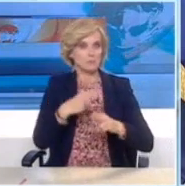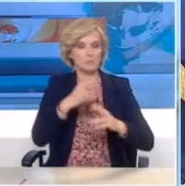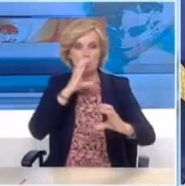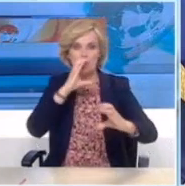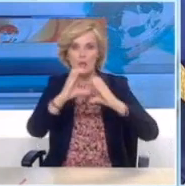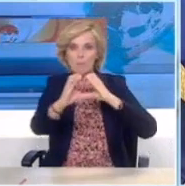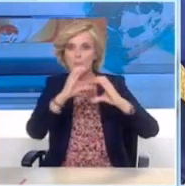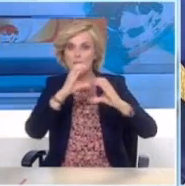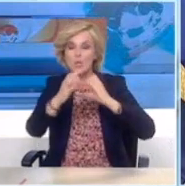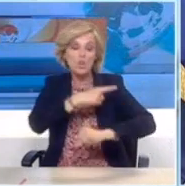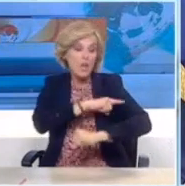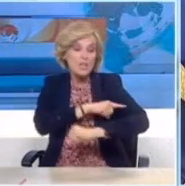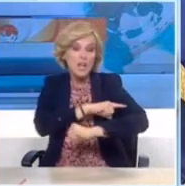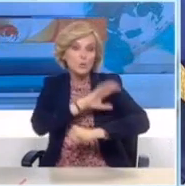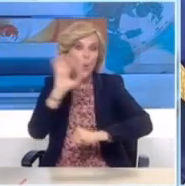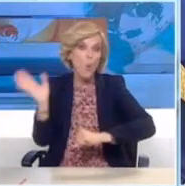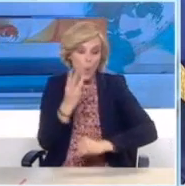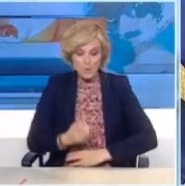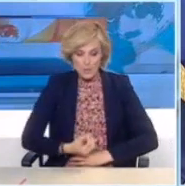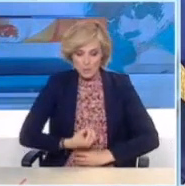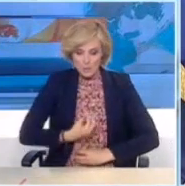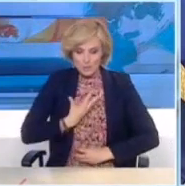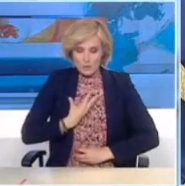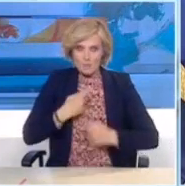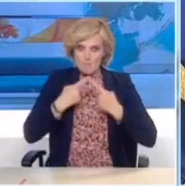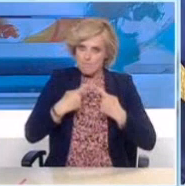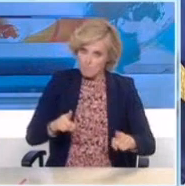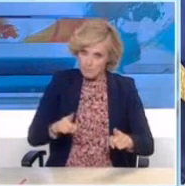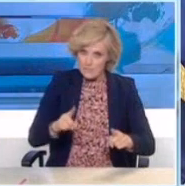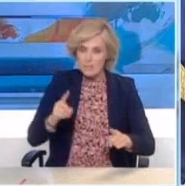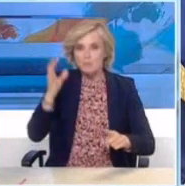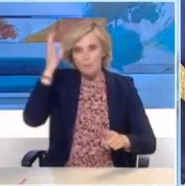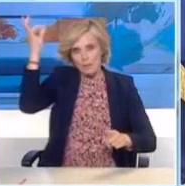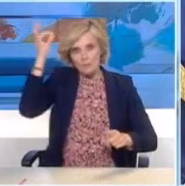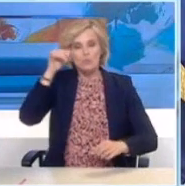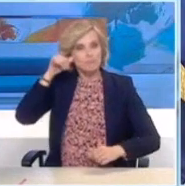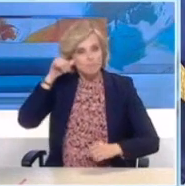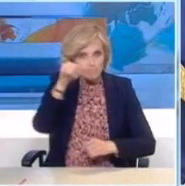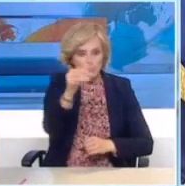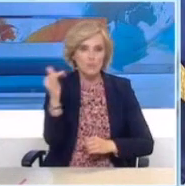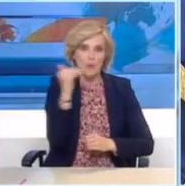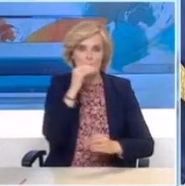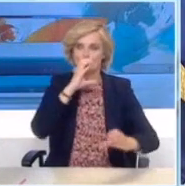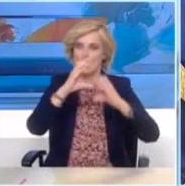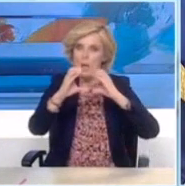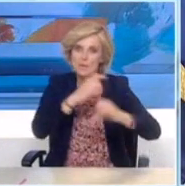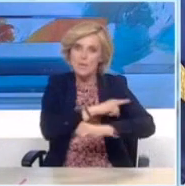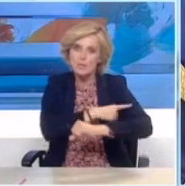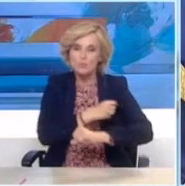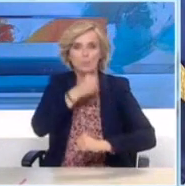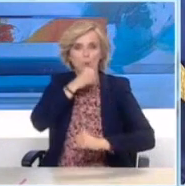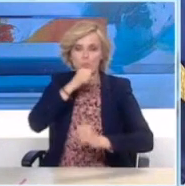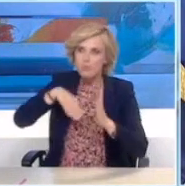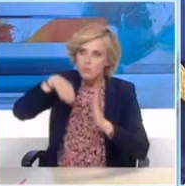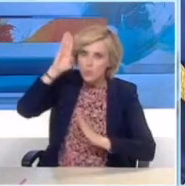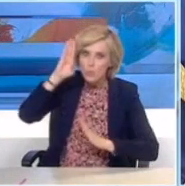και οι περισσότεροι θα την περάσουν ήπια, αλλά χρειάζεται επαγρύπνηση στους ανθρώπους που έχουν αυξημένο κίνδυνο, στους